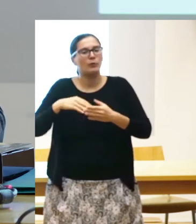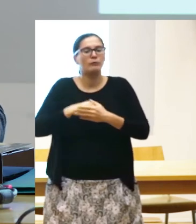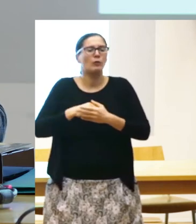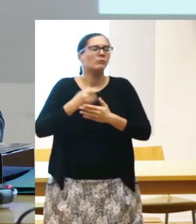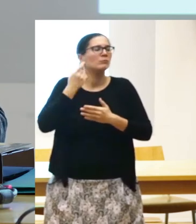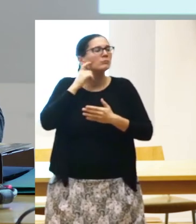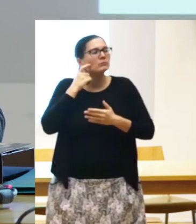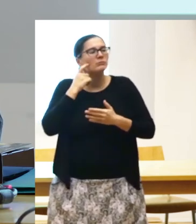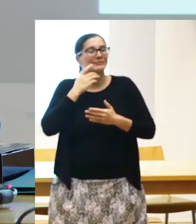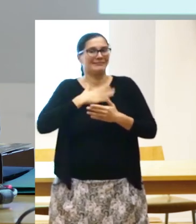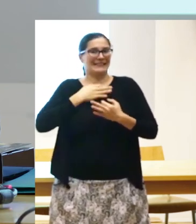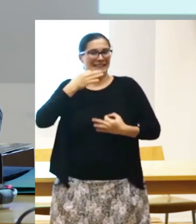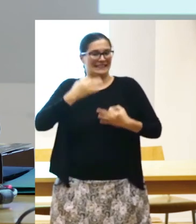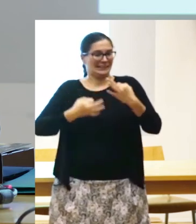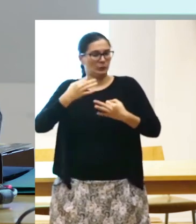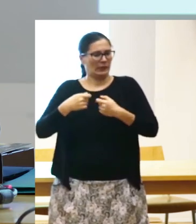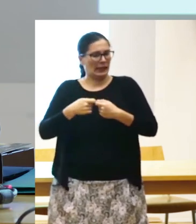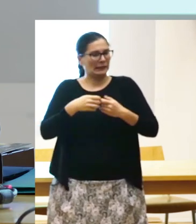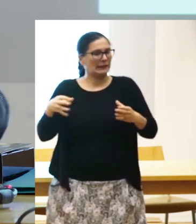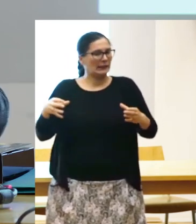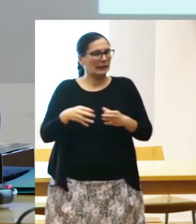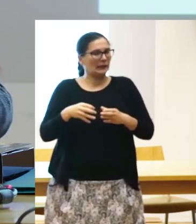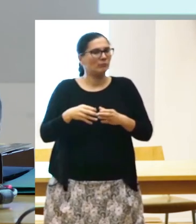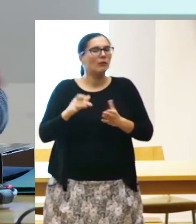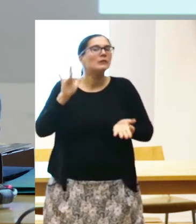misi instituce vlastně v týmu.